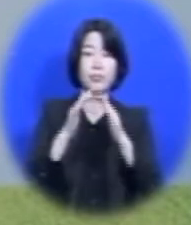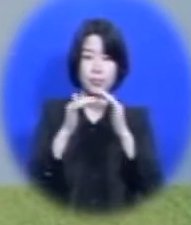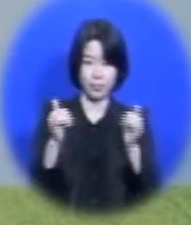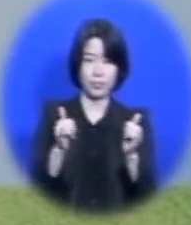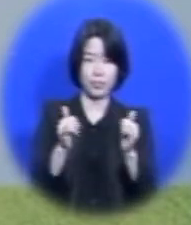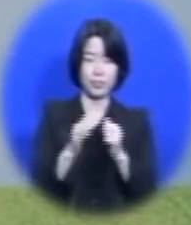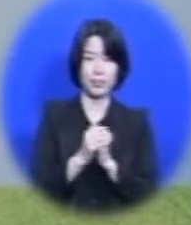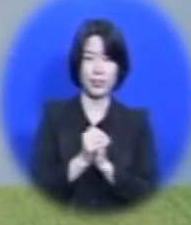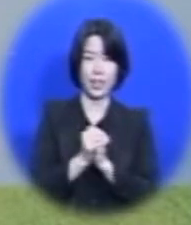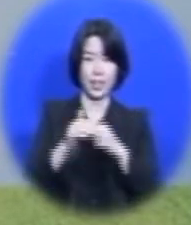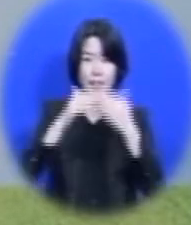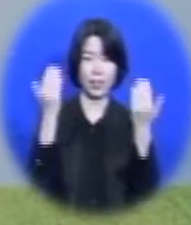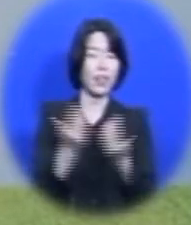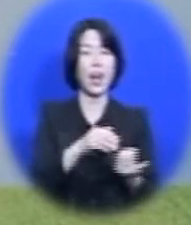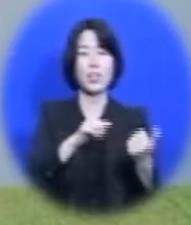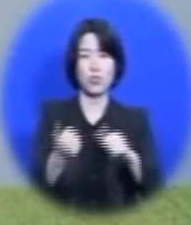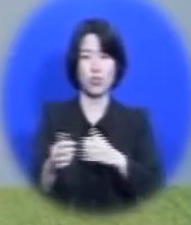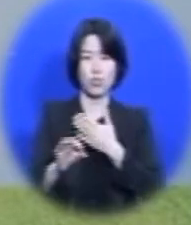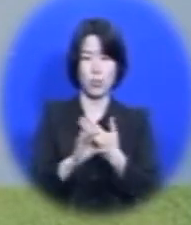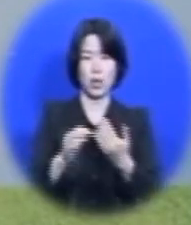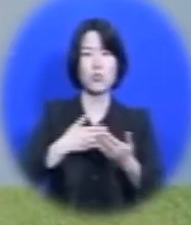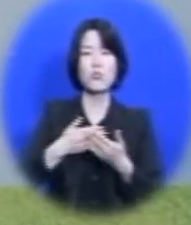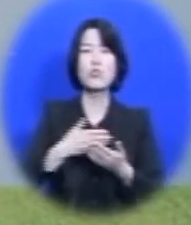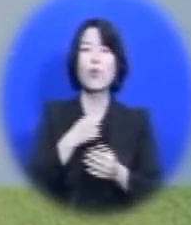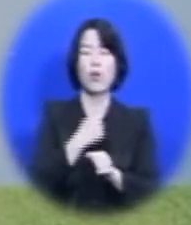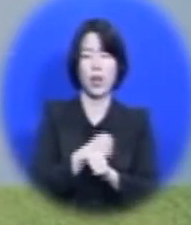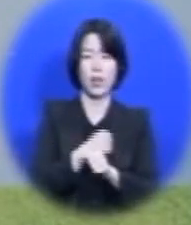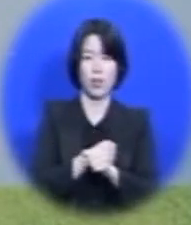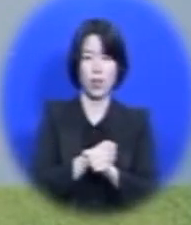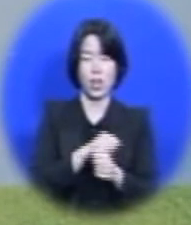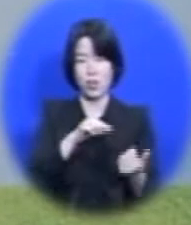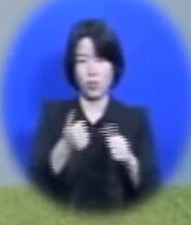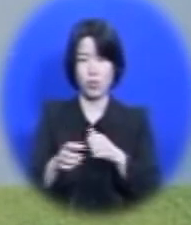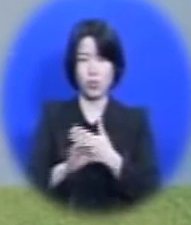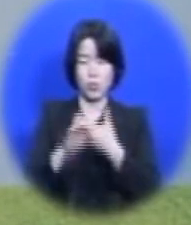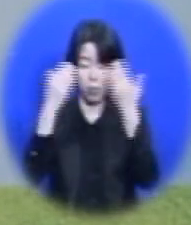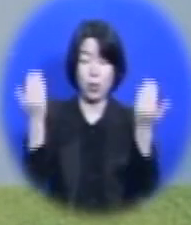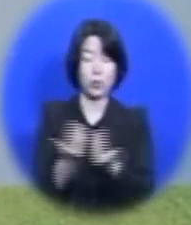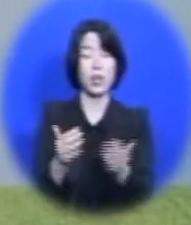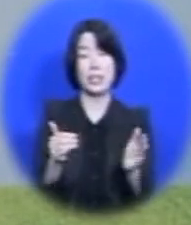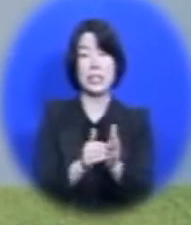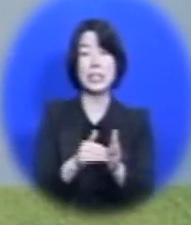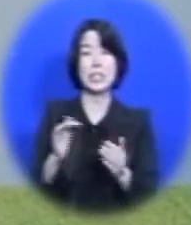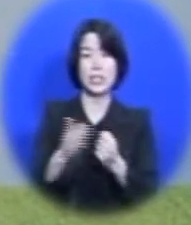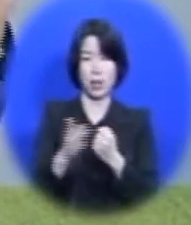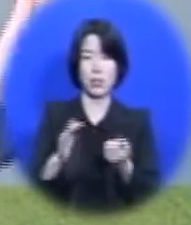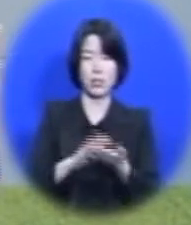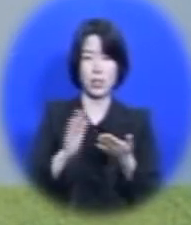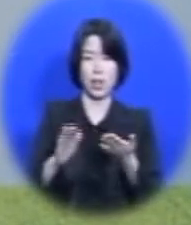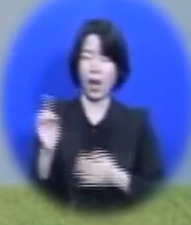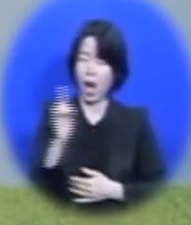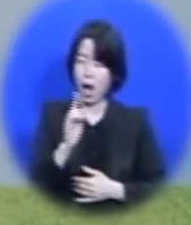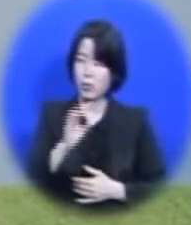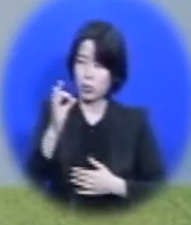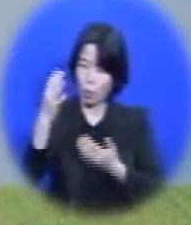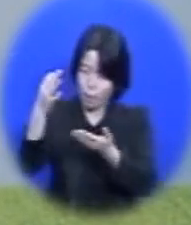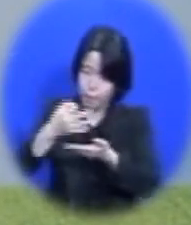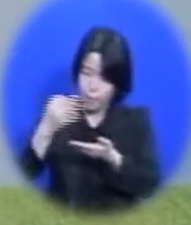사람이 다 죽음은 두려워합니다. 죽으면 모든 게 끝이니까. 아무리 돈을 많이 번